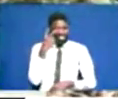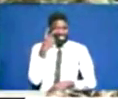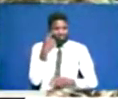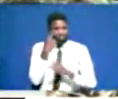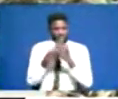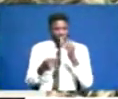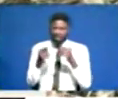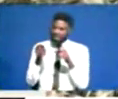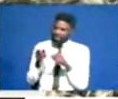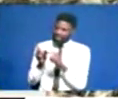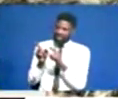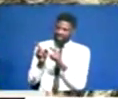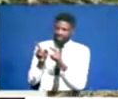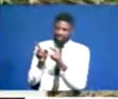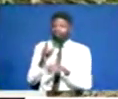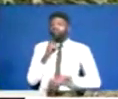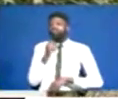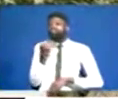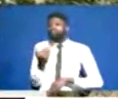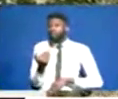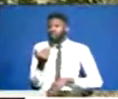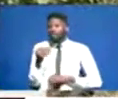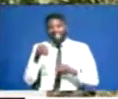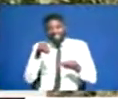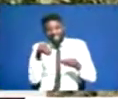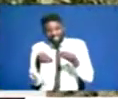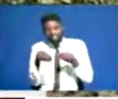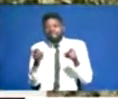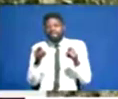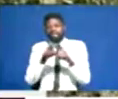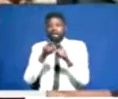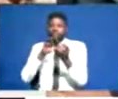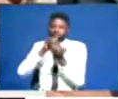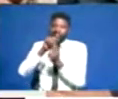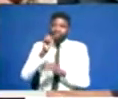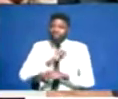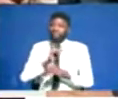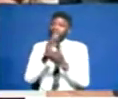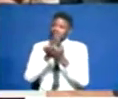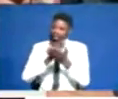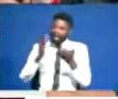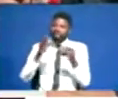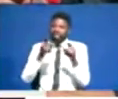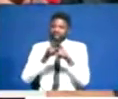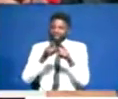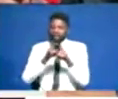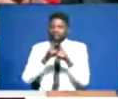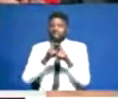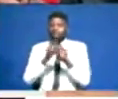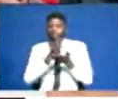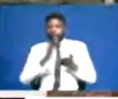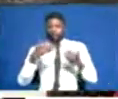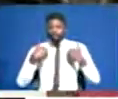labda amekuliwa na fisi. Kuna sehemu kidogo za mwili ambazo zimeonekana bado huku kwa kichaka, though ni jambo ambalo hatuja confirm